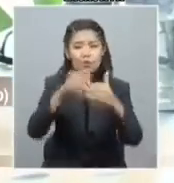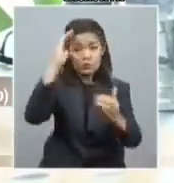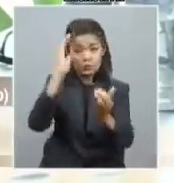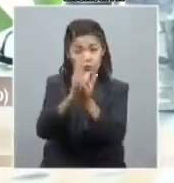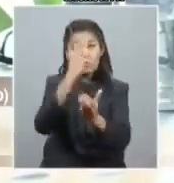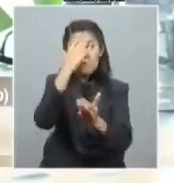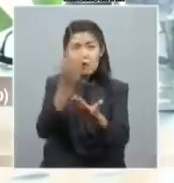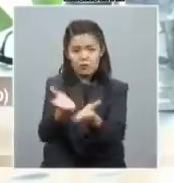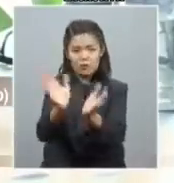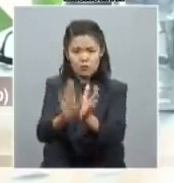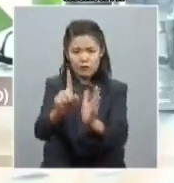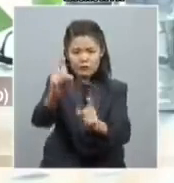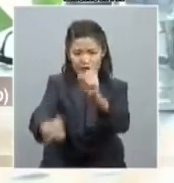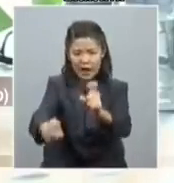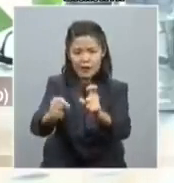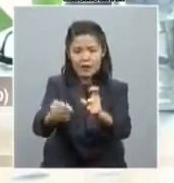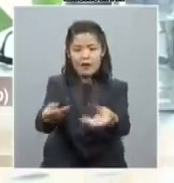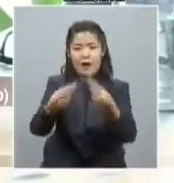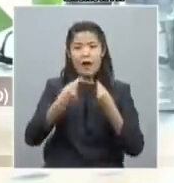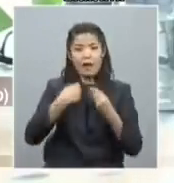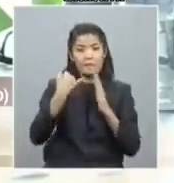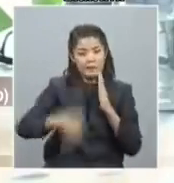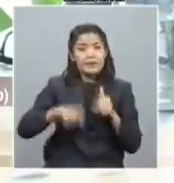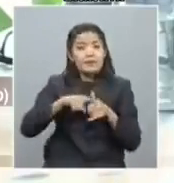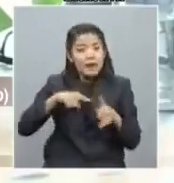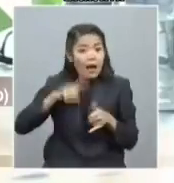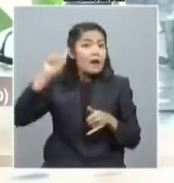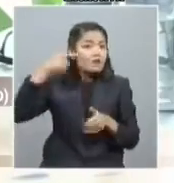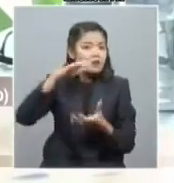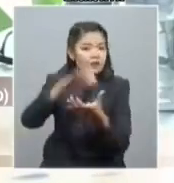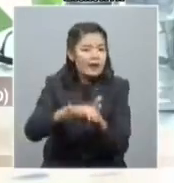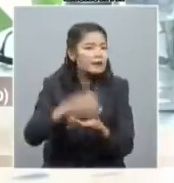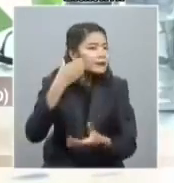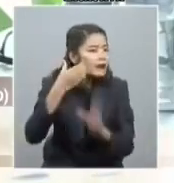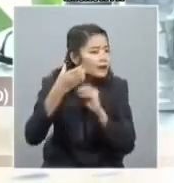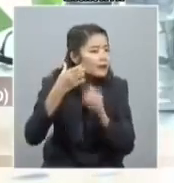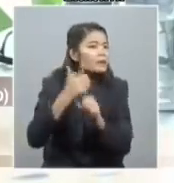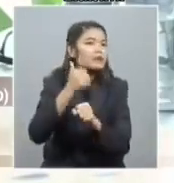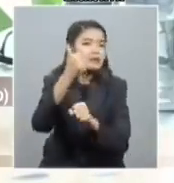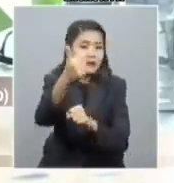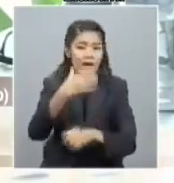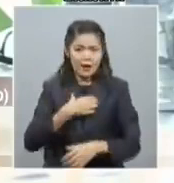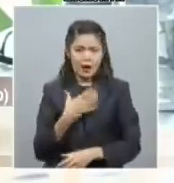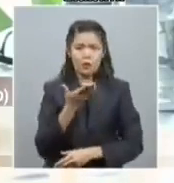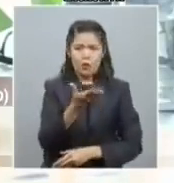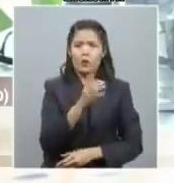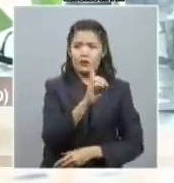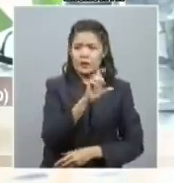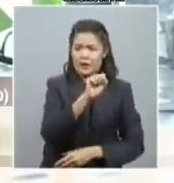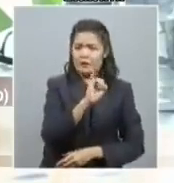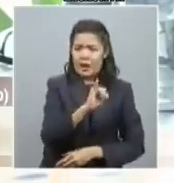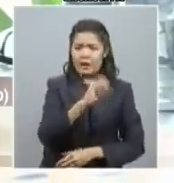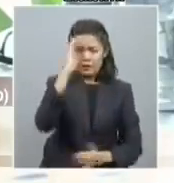ทนตายเดี๋ยวจะโยนมาว่าผมฆ่าอีกภรรยาโชคดีเขาอัดคลิปไว้ได้ อยากให้ DSI เนี่ยไปเอาตัวดาบ